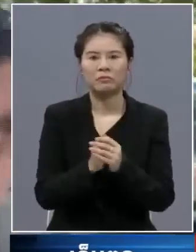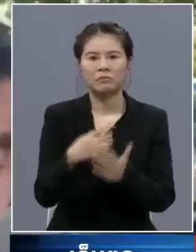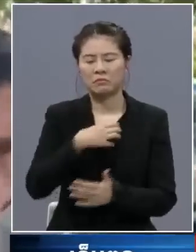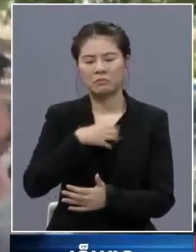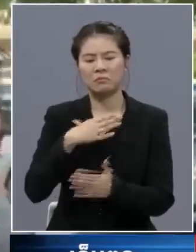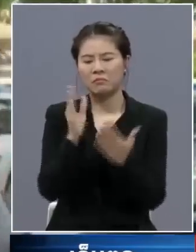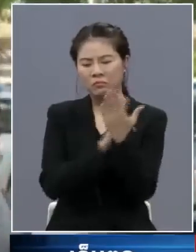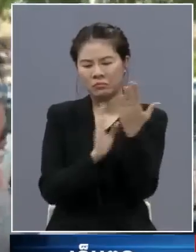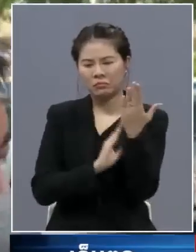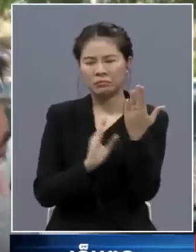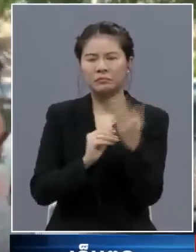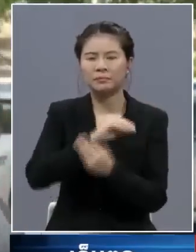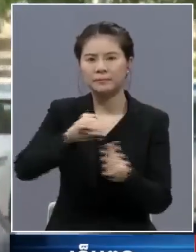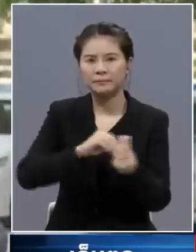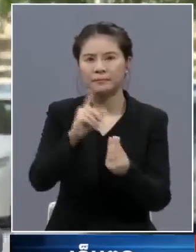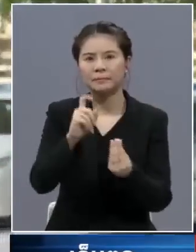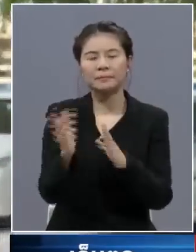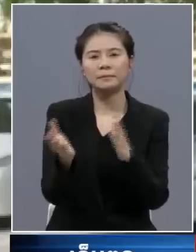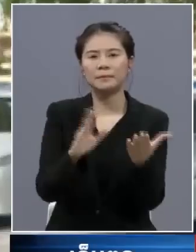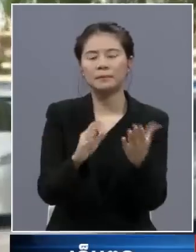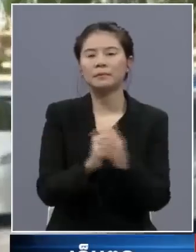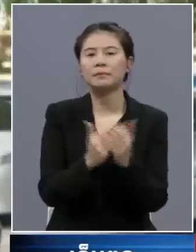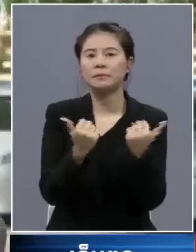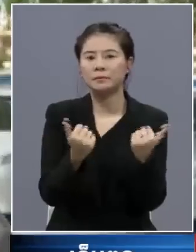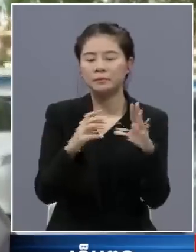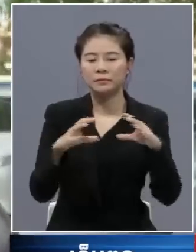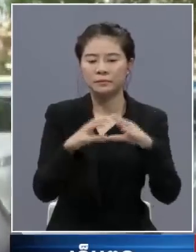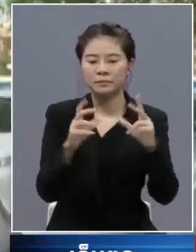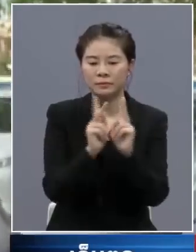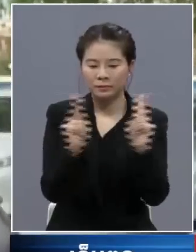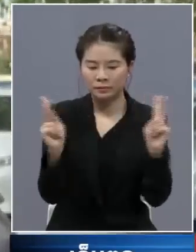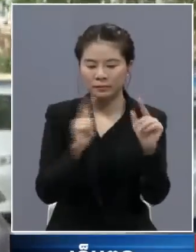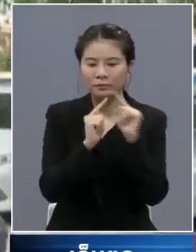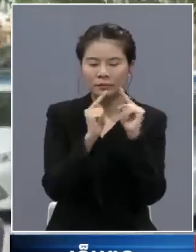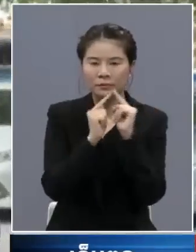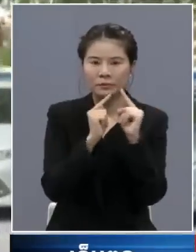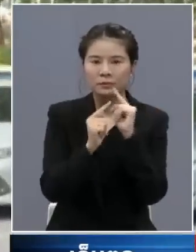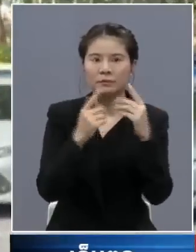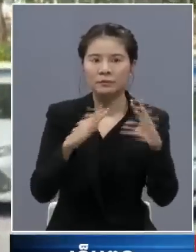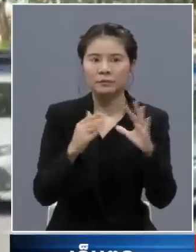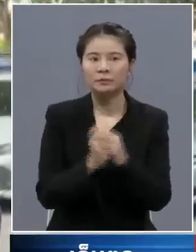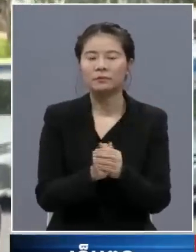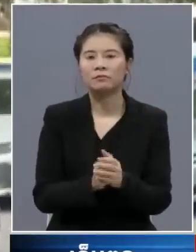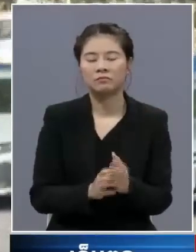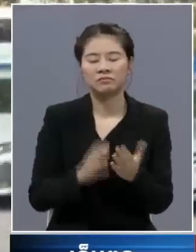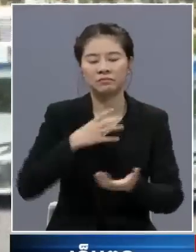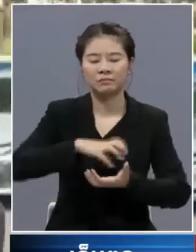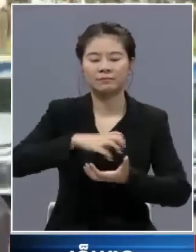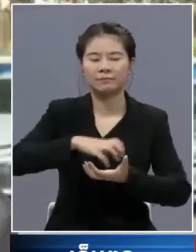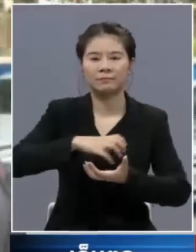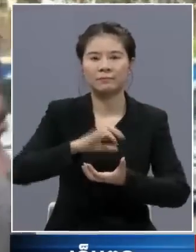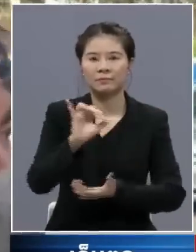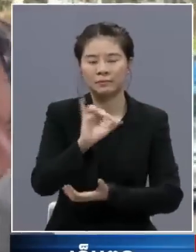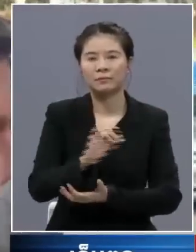างตันแล้วส่วนตัวก็มีการพูดคุยกับคณะกรรมการเจรจาที่ไปคุยกับสว.แล้วด้วยส่วนหนึ่งแต่ยังไม่เปิดเผยรายละเอียดนะครับแล้วเมื่อว